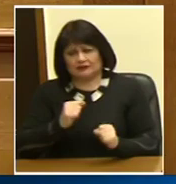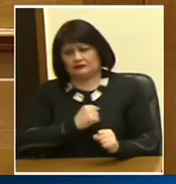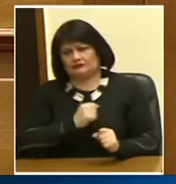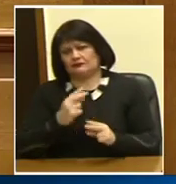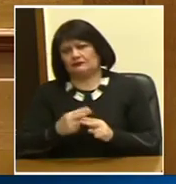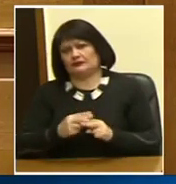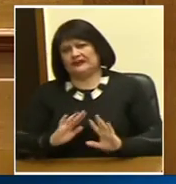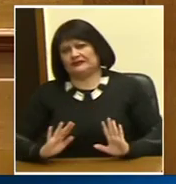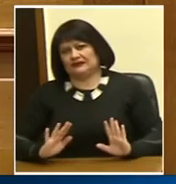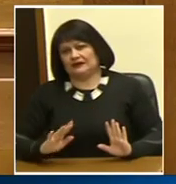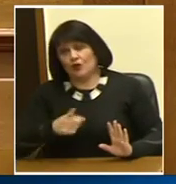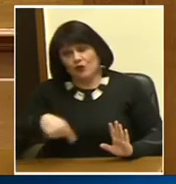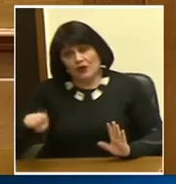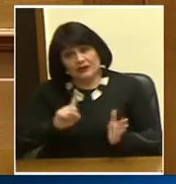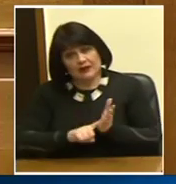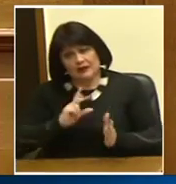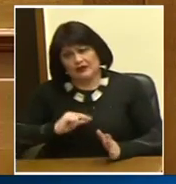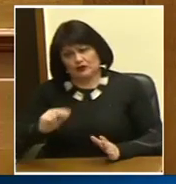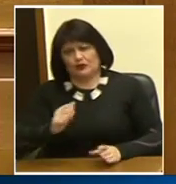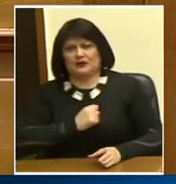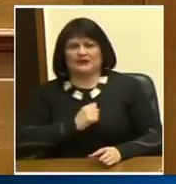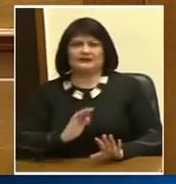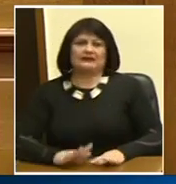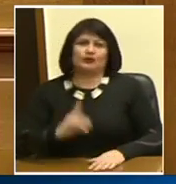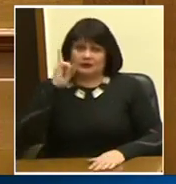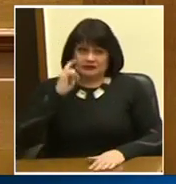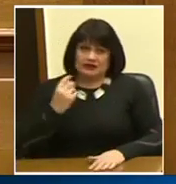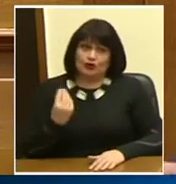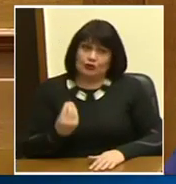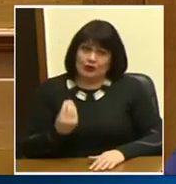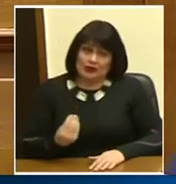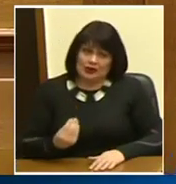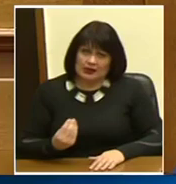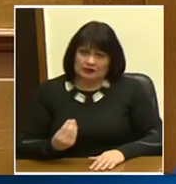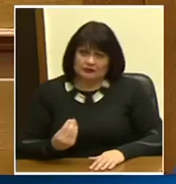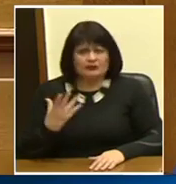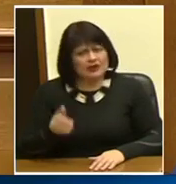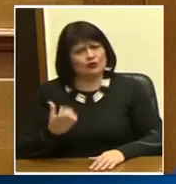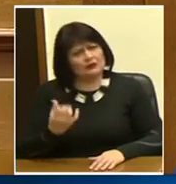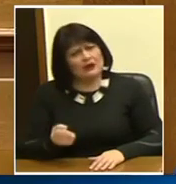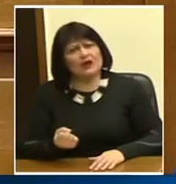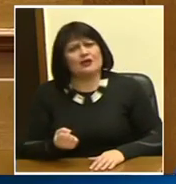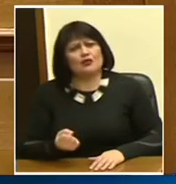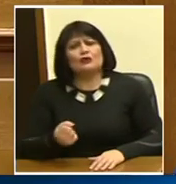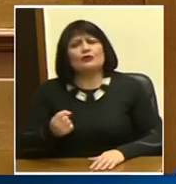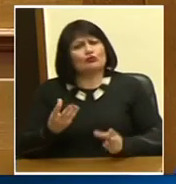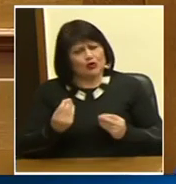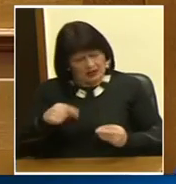είναι. Γνωρίζω πολύ καλά ότι υπάρχουν αρκετοί σε αυτή την